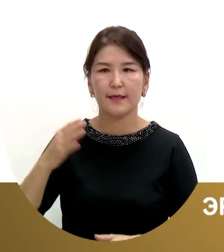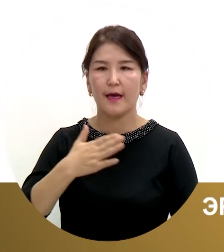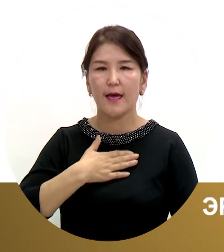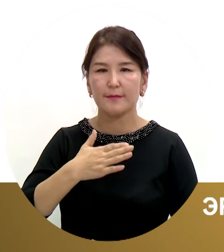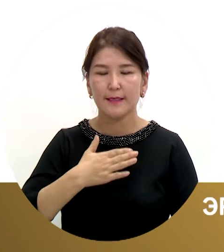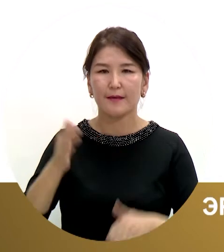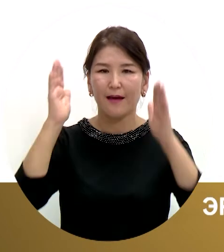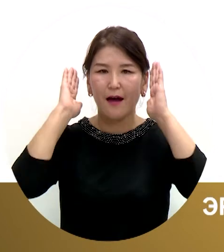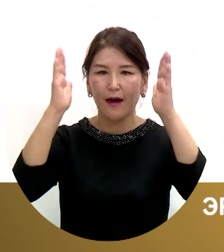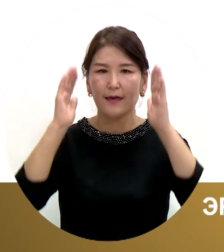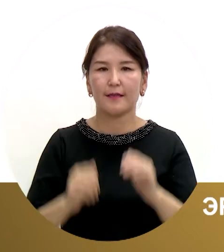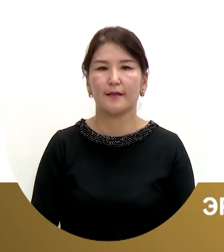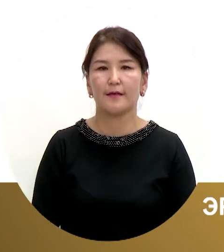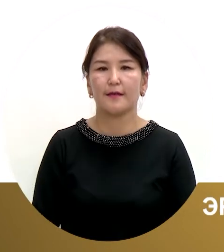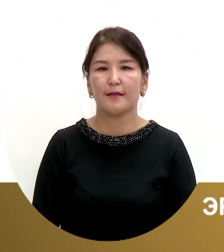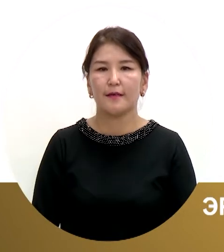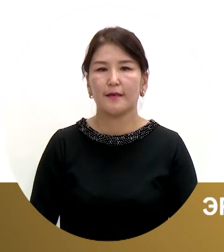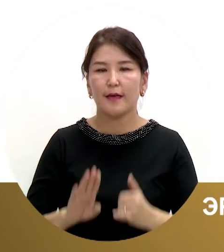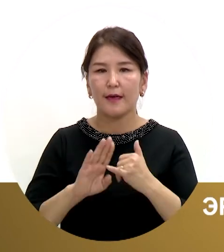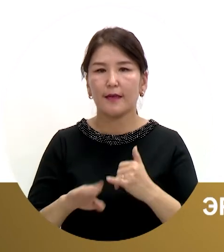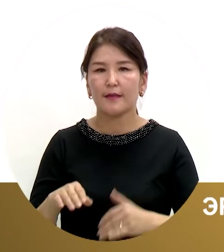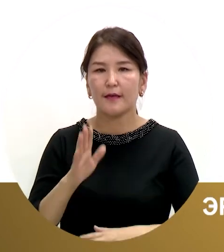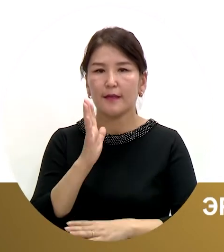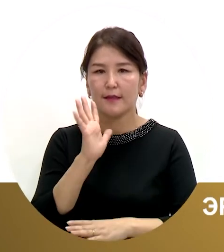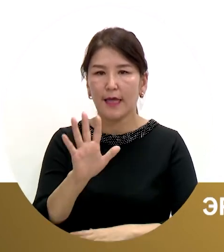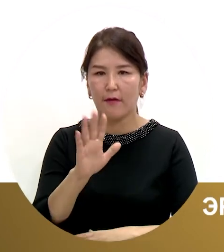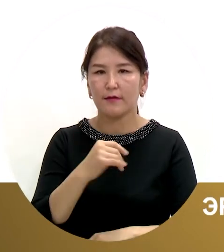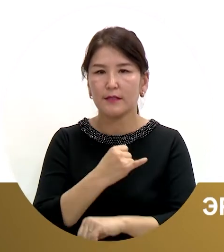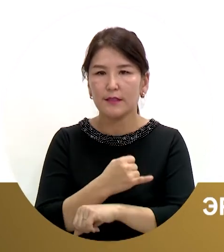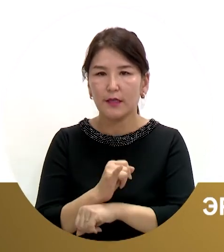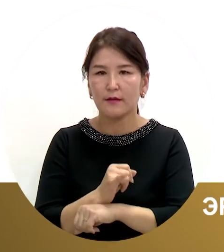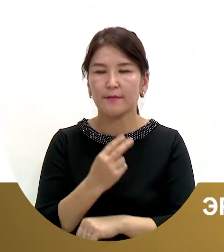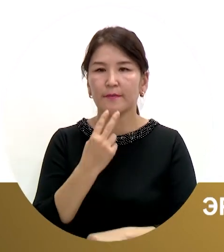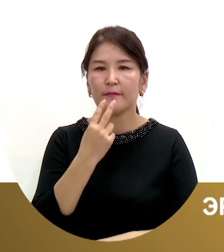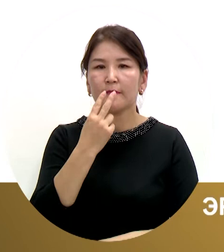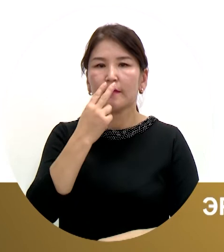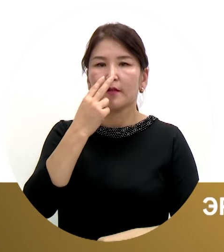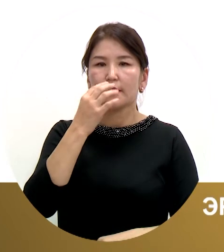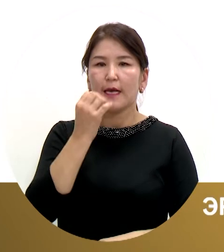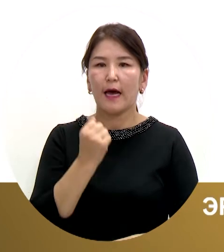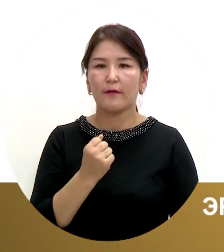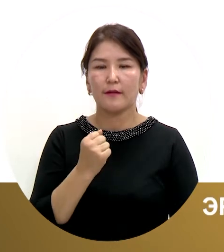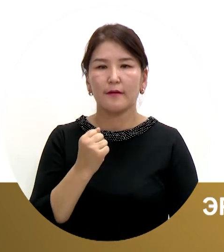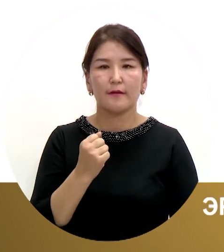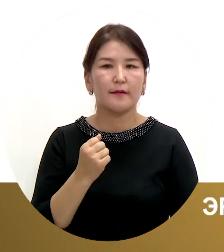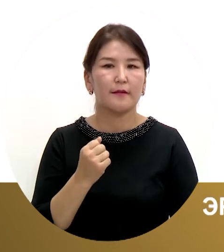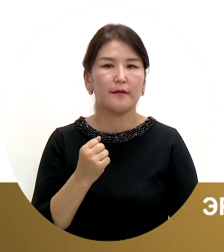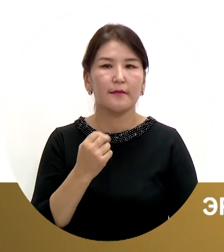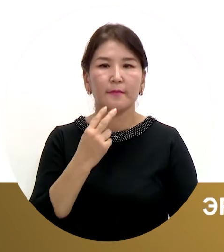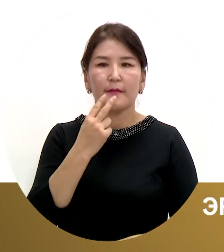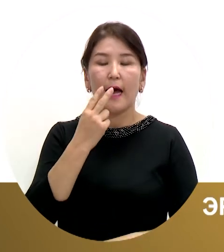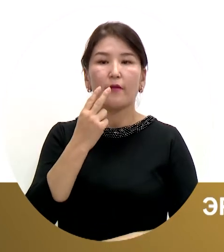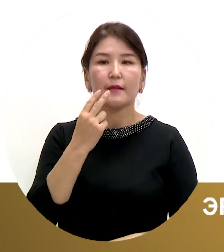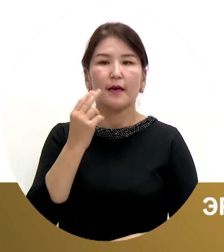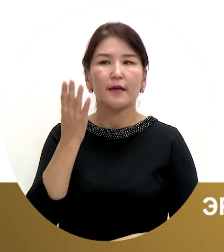одоо анхаарлаа хандуулна. Дараа нь 5 секундэд хамраараа гүнзгий амьсгал авна. Амьсгал авах явцдаа дотроо